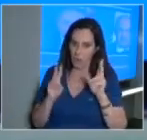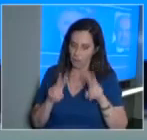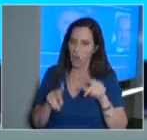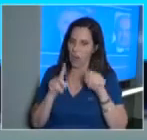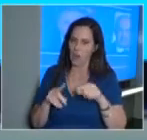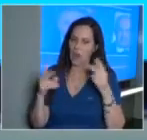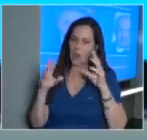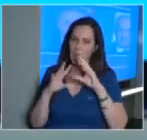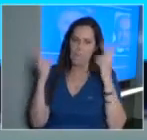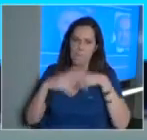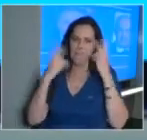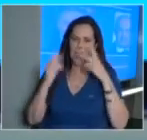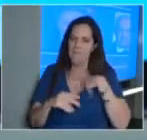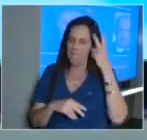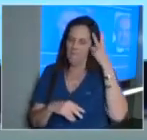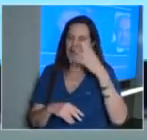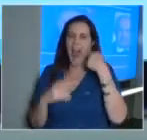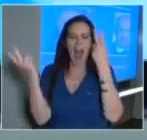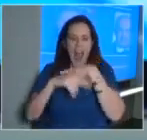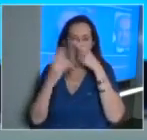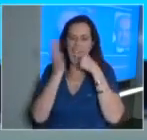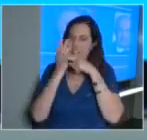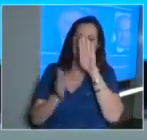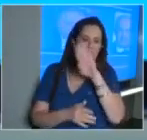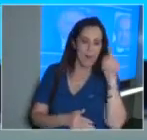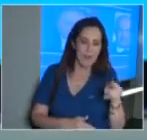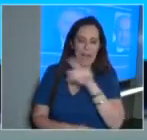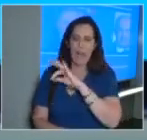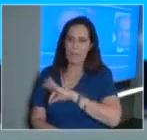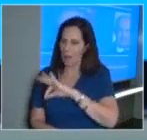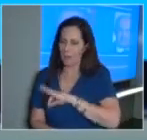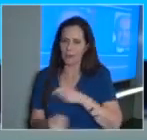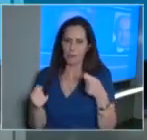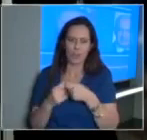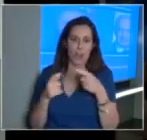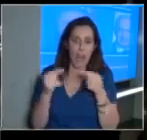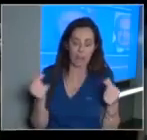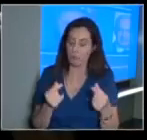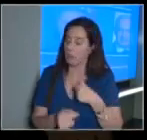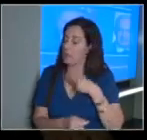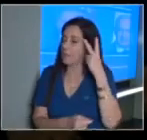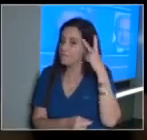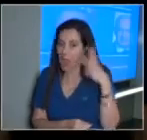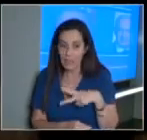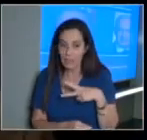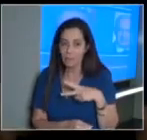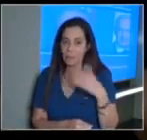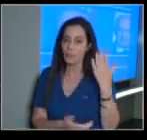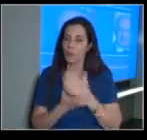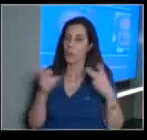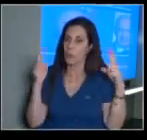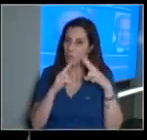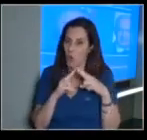ניתן להגיע לסיכומים. אני הבנתי שהיו הסכמות בין ראש הממשלה לליברמן בעניין עזה, אני הבנתי שהיו